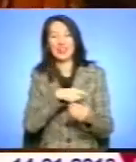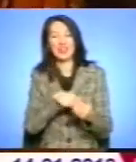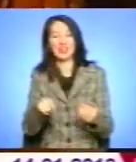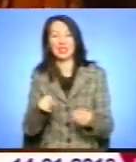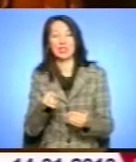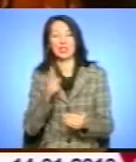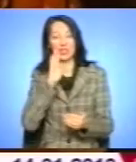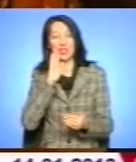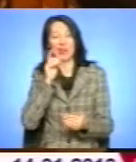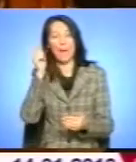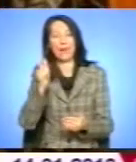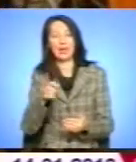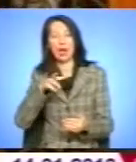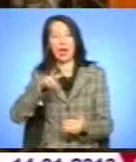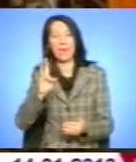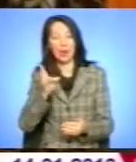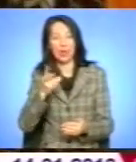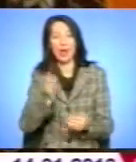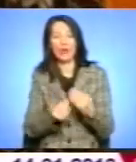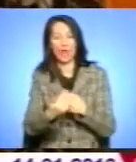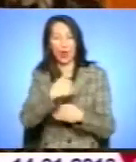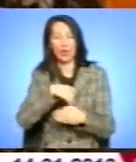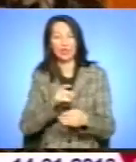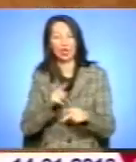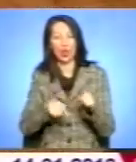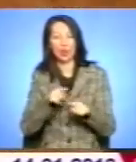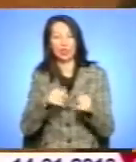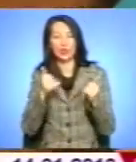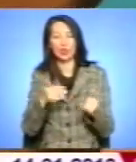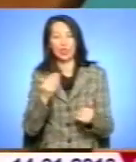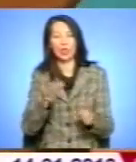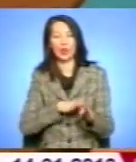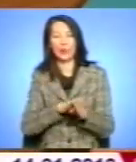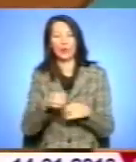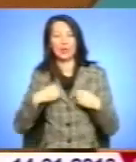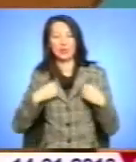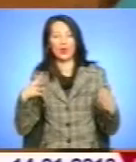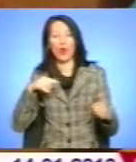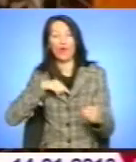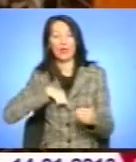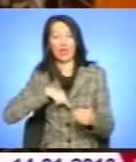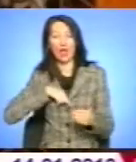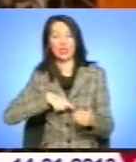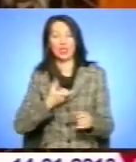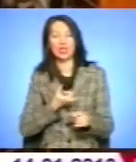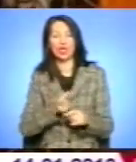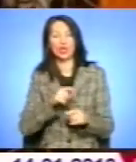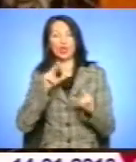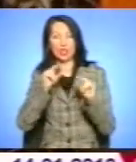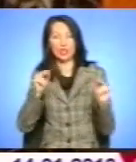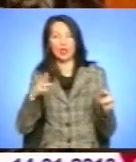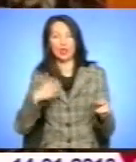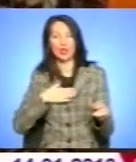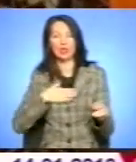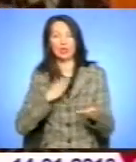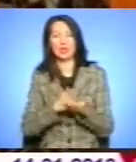Жінка приїхала з Миколаєва у гості до родичів, тому сьогодні її переповнює святковий настрій. Я дуже щаслива, що в нас ще